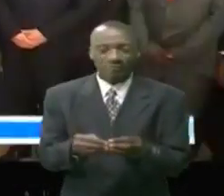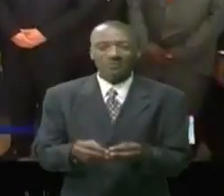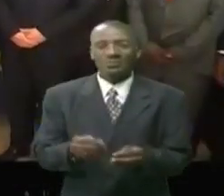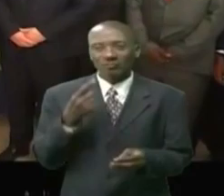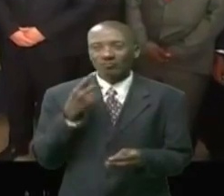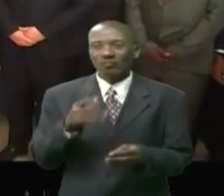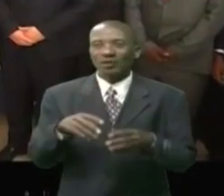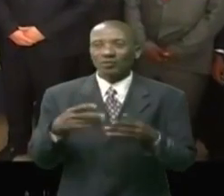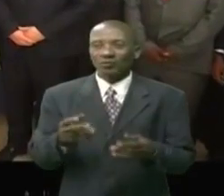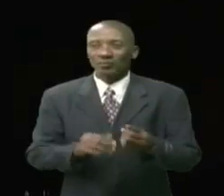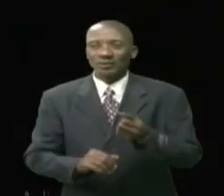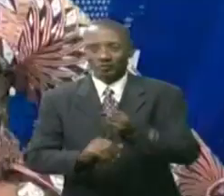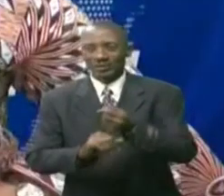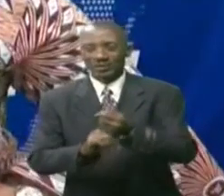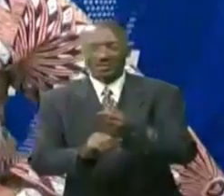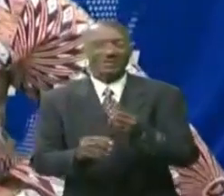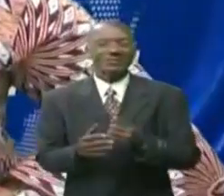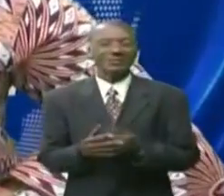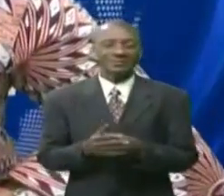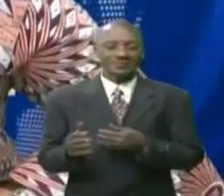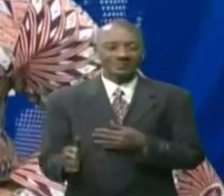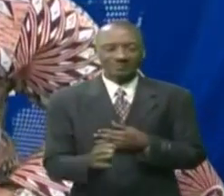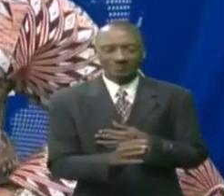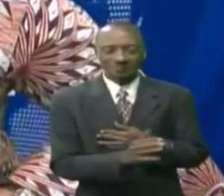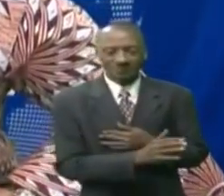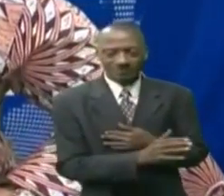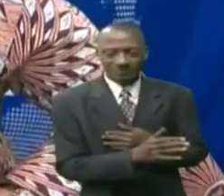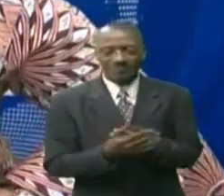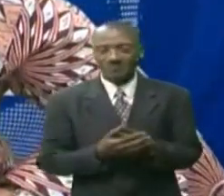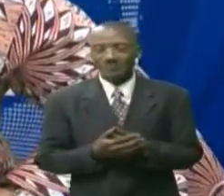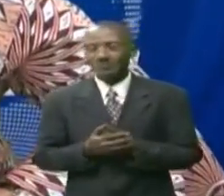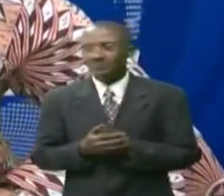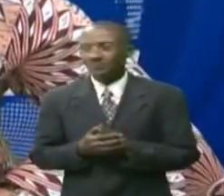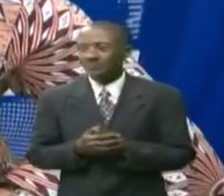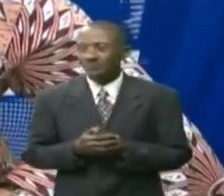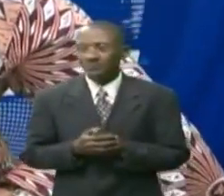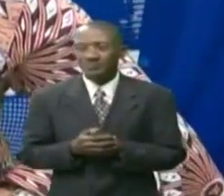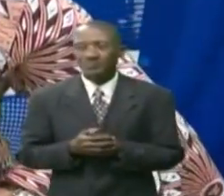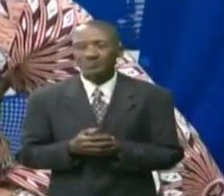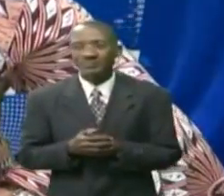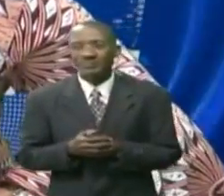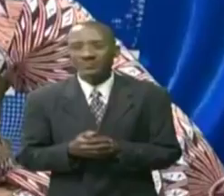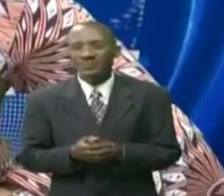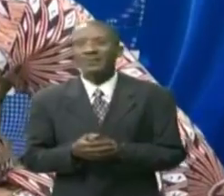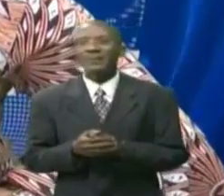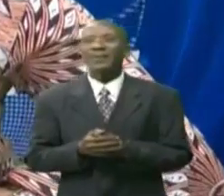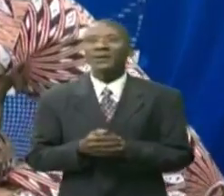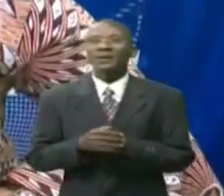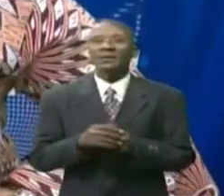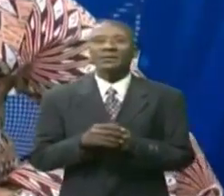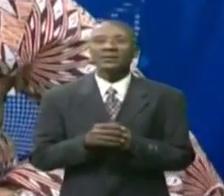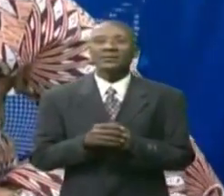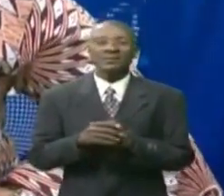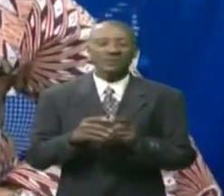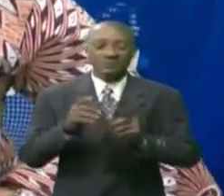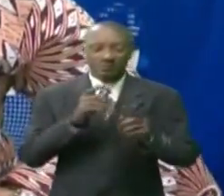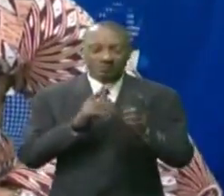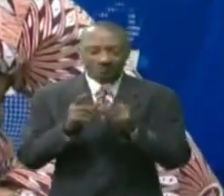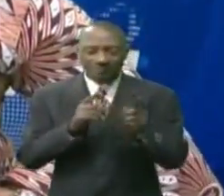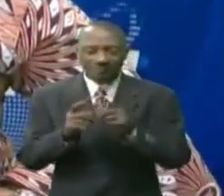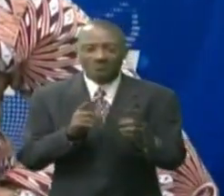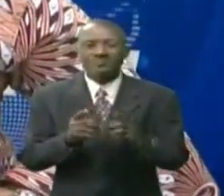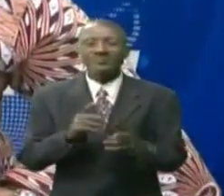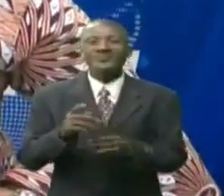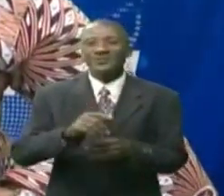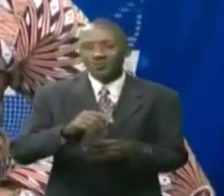exposés attendus. Ils sont congolais d'origine et parlementaires français. Ils veulent mettre leur expertise à la mise en